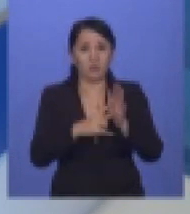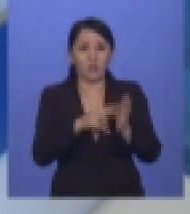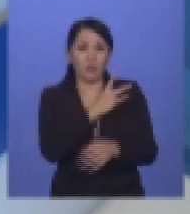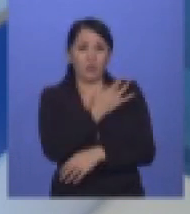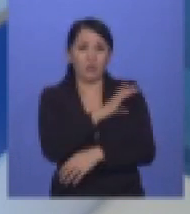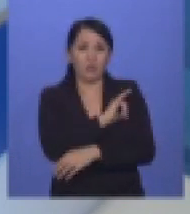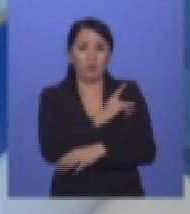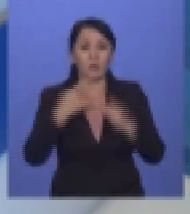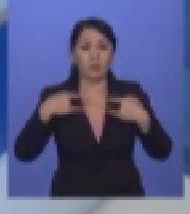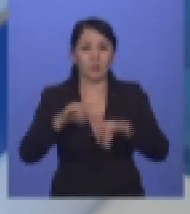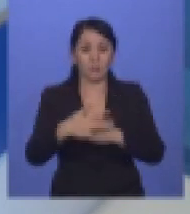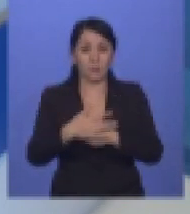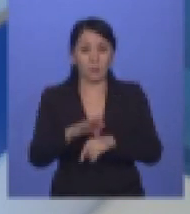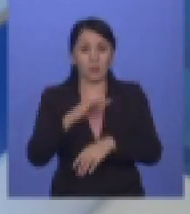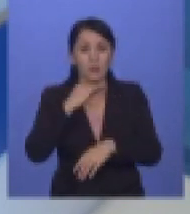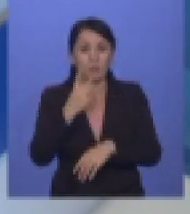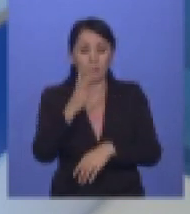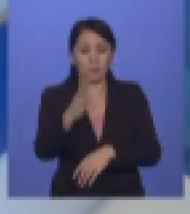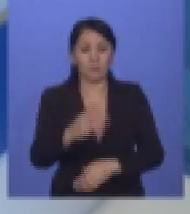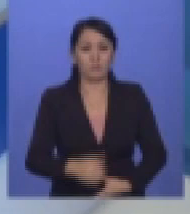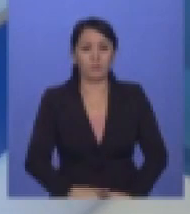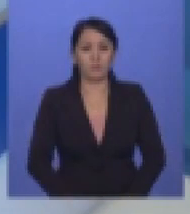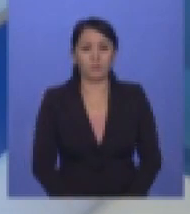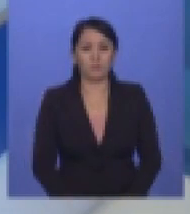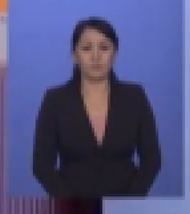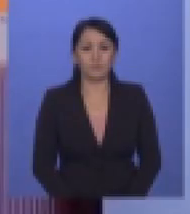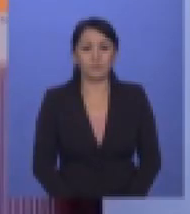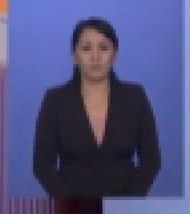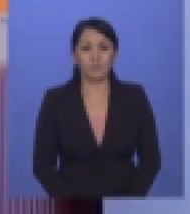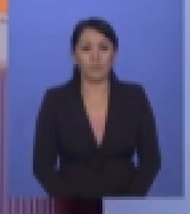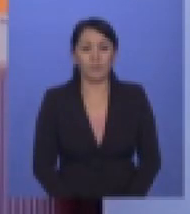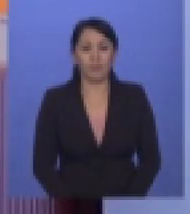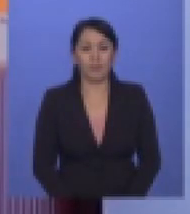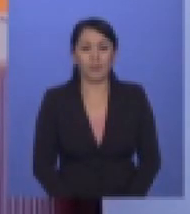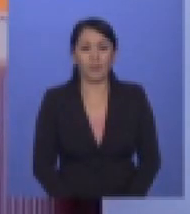туған бала дүние есігін ашқан. Бейнематериалға назар аударыңыздар.